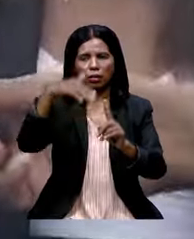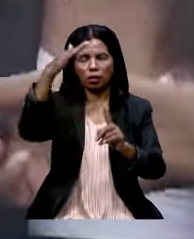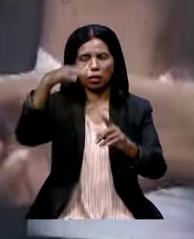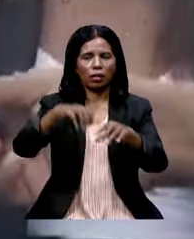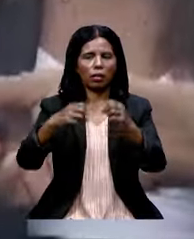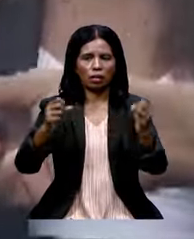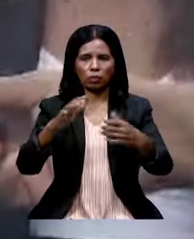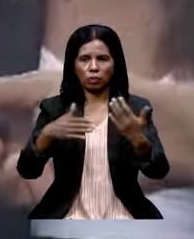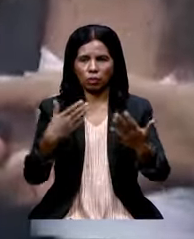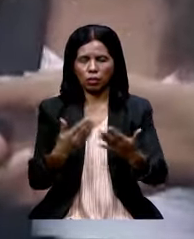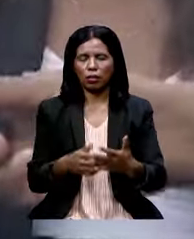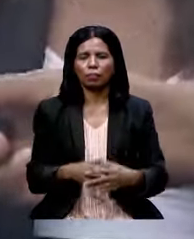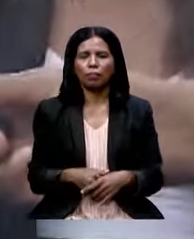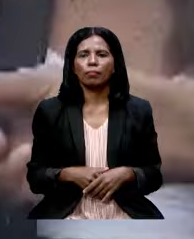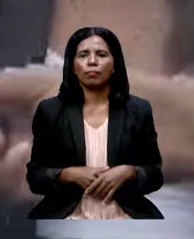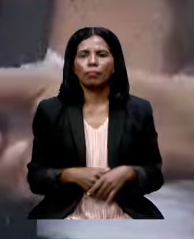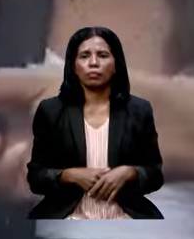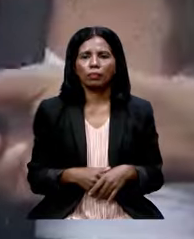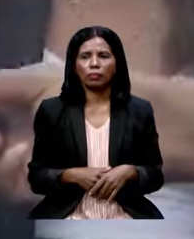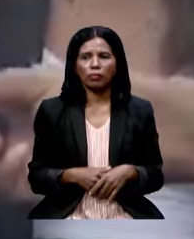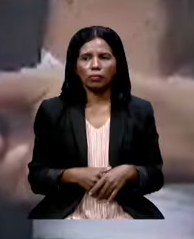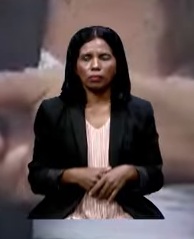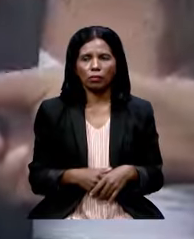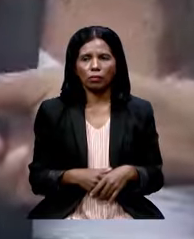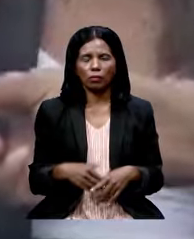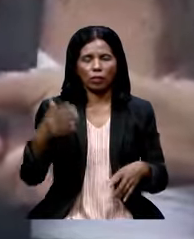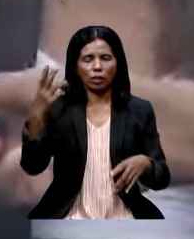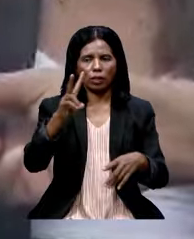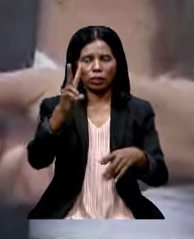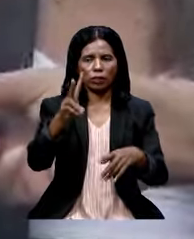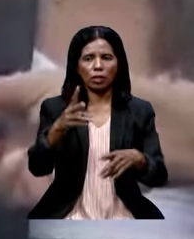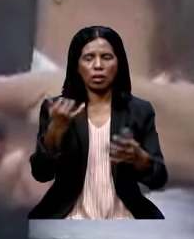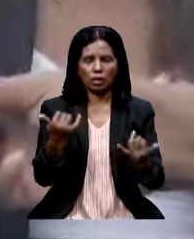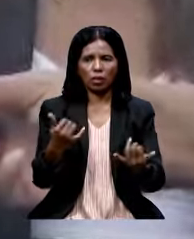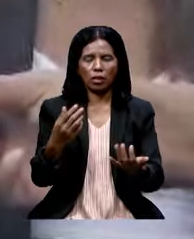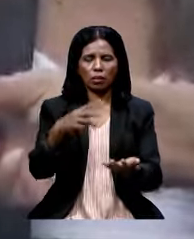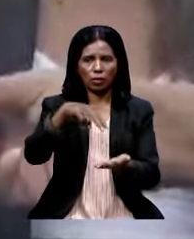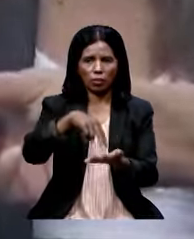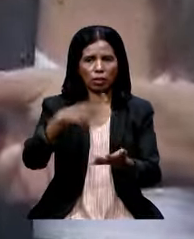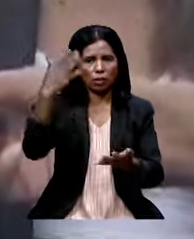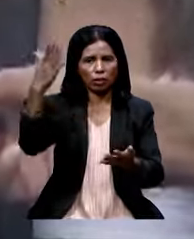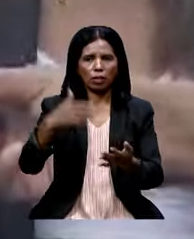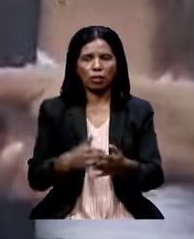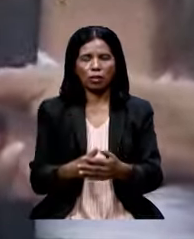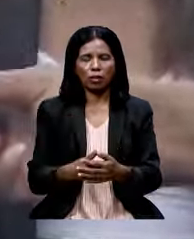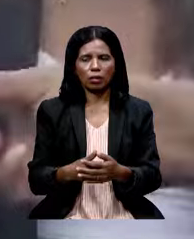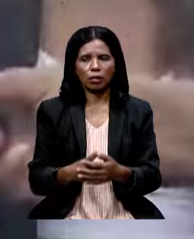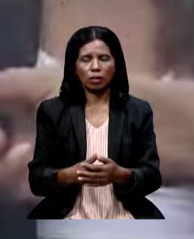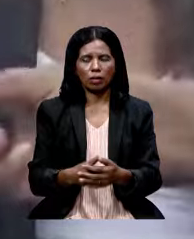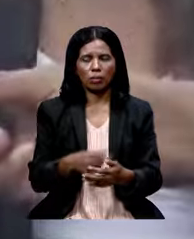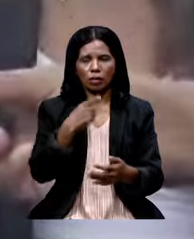kotona. Nebe salah ida ya ruang nebe mak darah kami Amerika ban ya letene, ya salah ruang mak nebe kami utilis